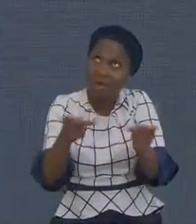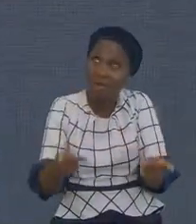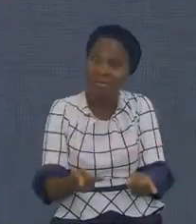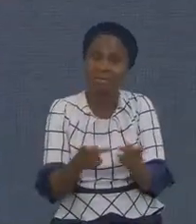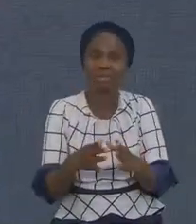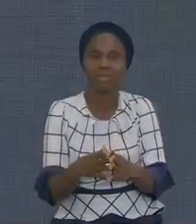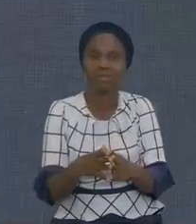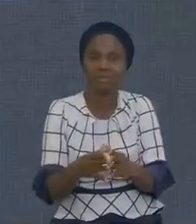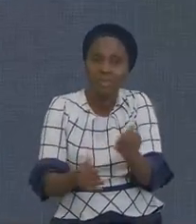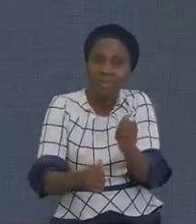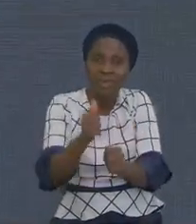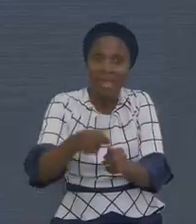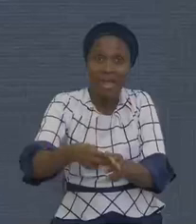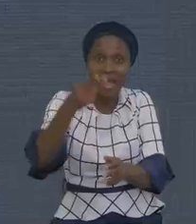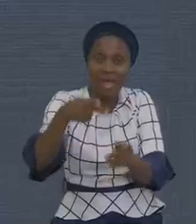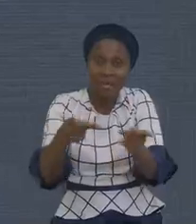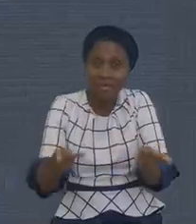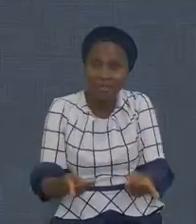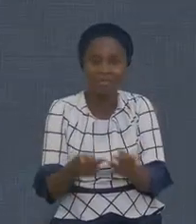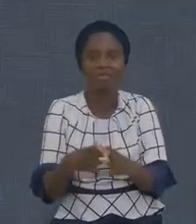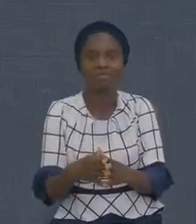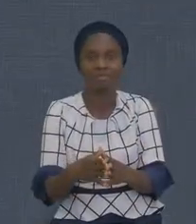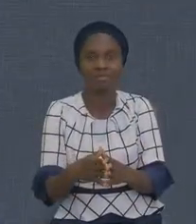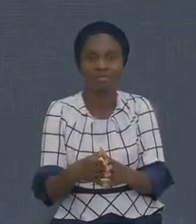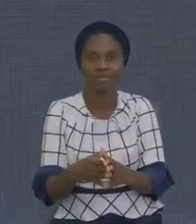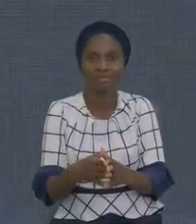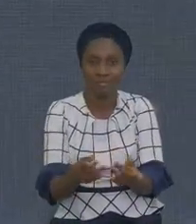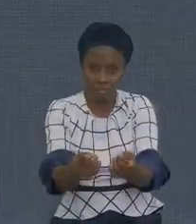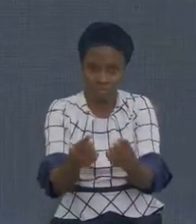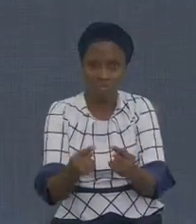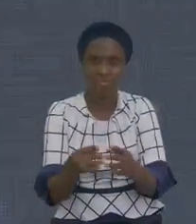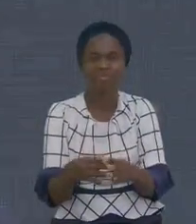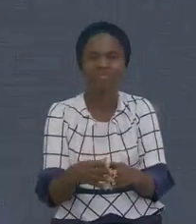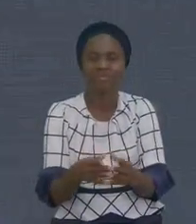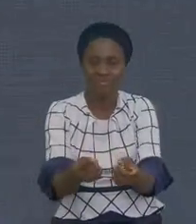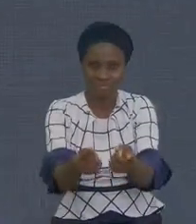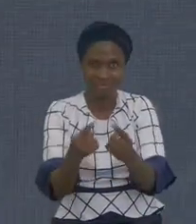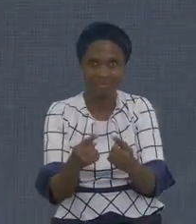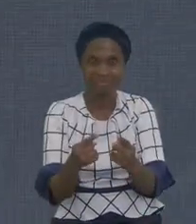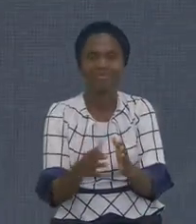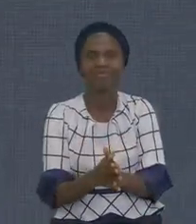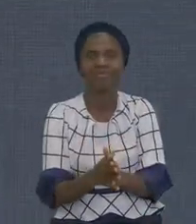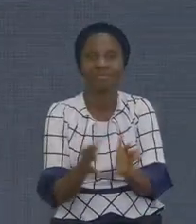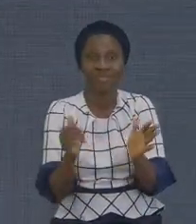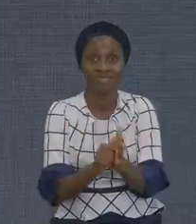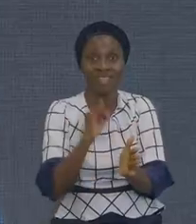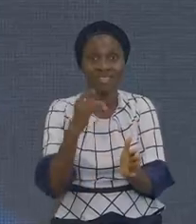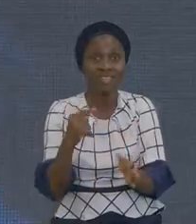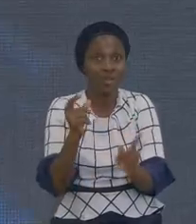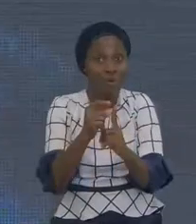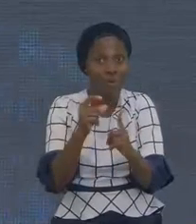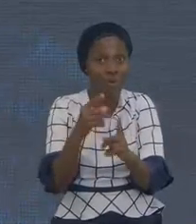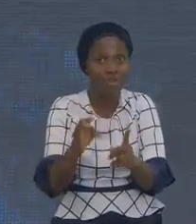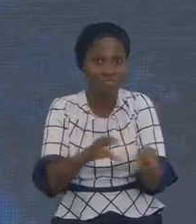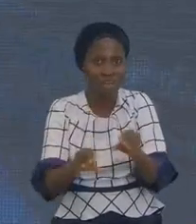Viens. Viens. C'est un mot, un verbe d'action. De ton cœur, de ton